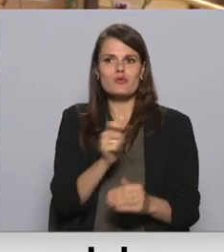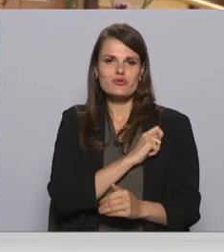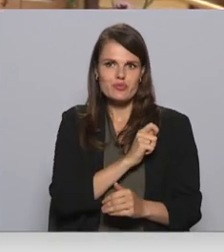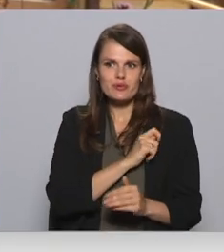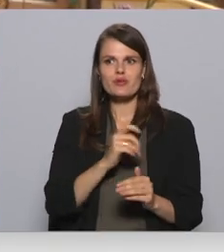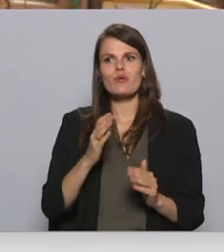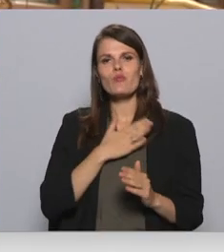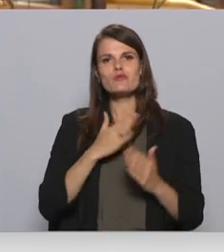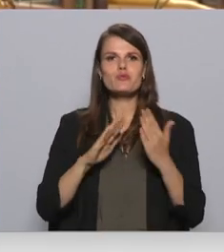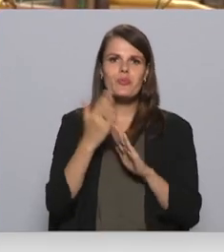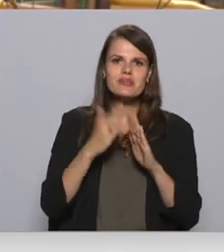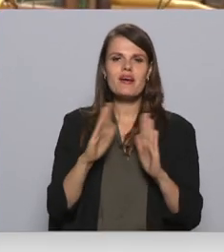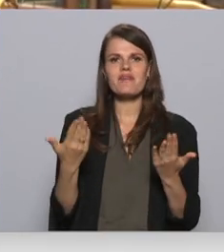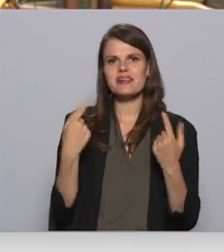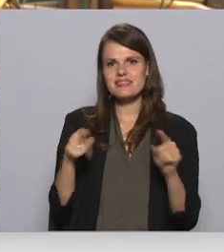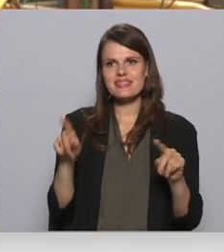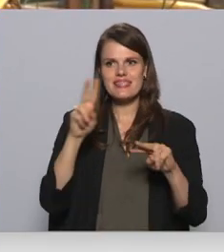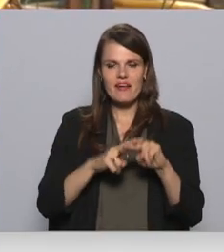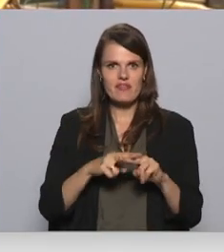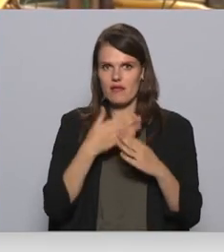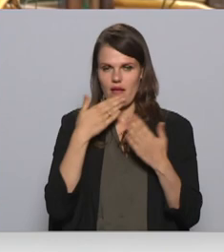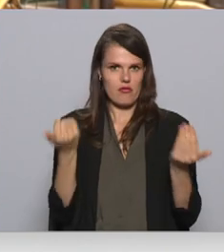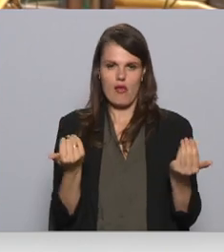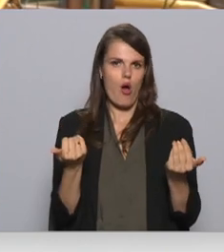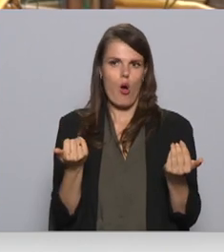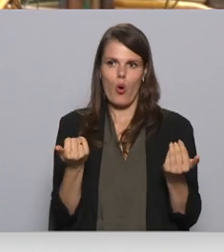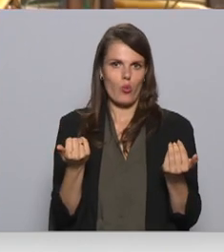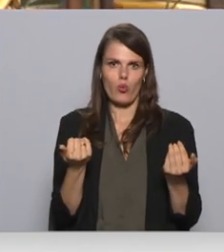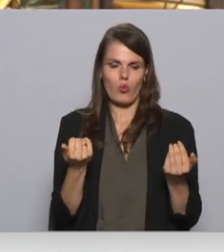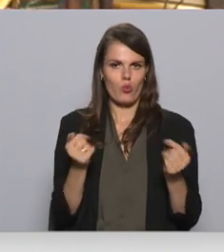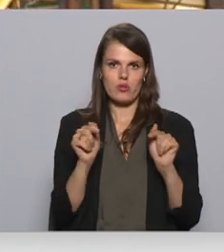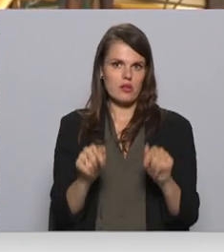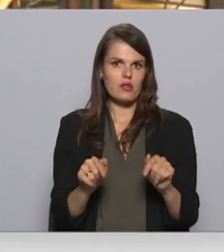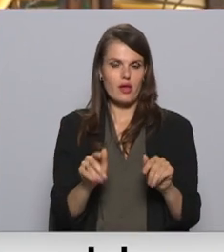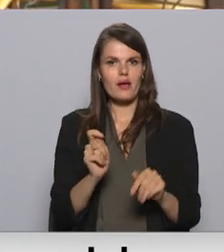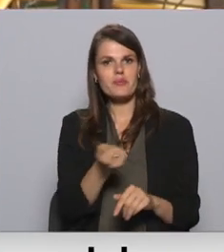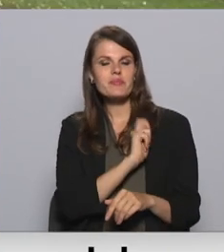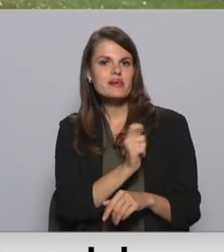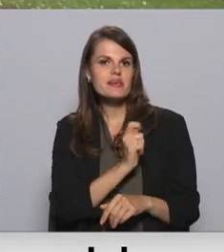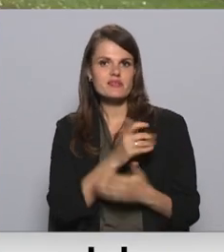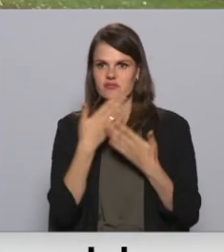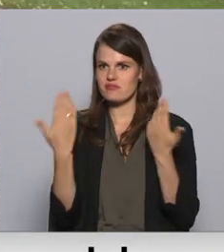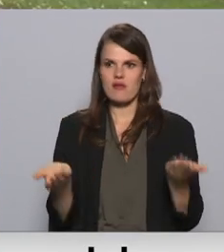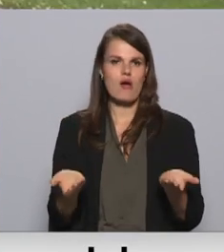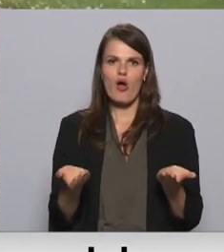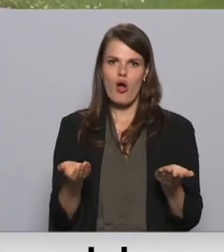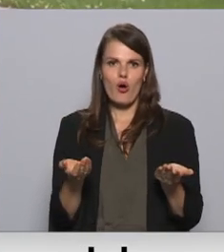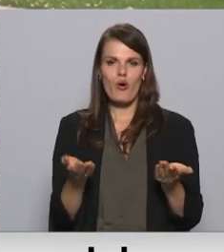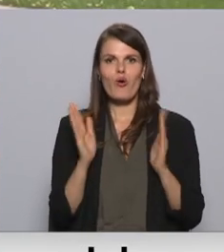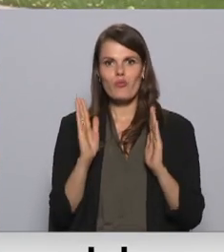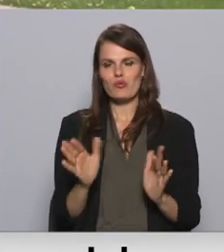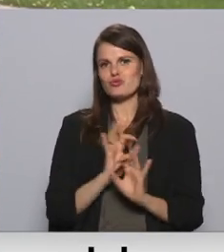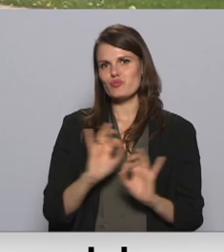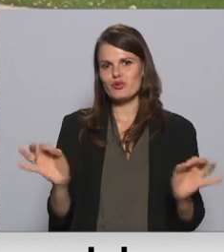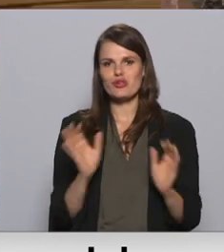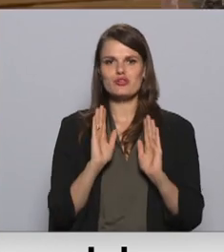pilsētā vai kaut kādā citā vietā nav pieejams šitais tā kā pirte, un būs